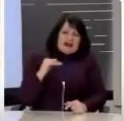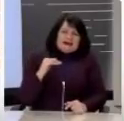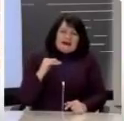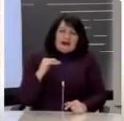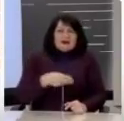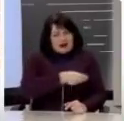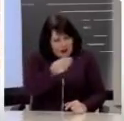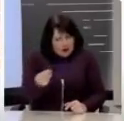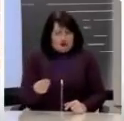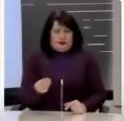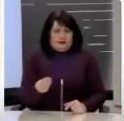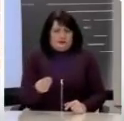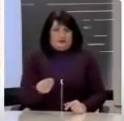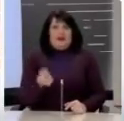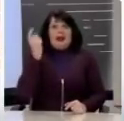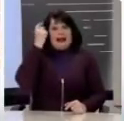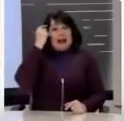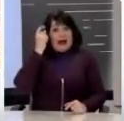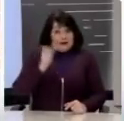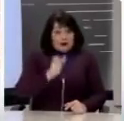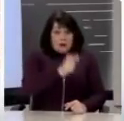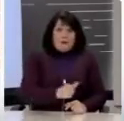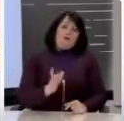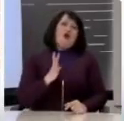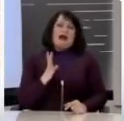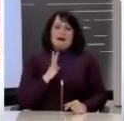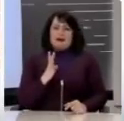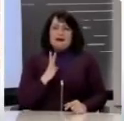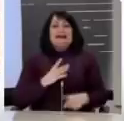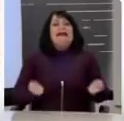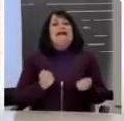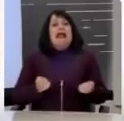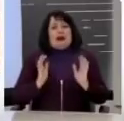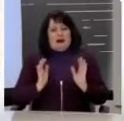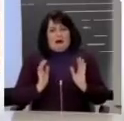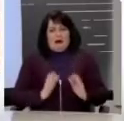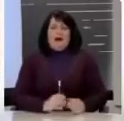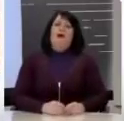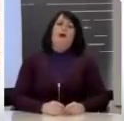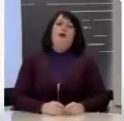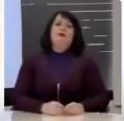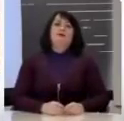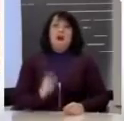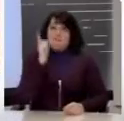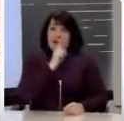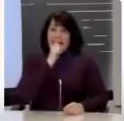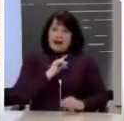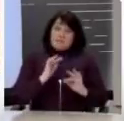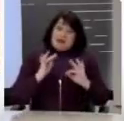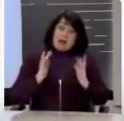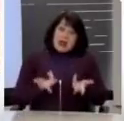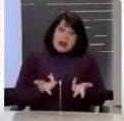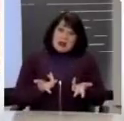πάρουν στην τσέπη τους και θα καταλάβουν τι ακριβώς έχει συμβεί. Εάν αυτά είναι παραμύθια ή αν